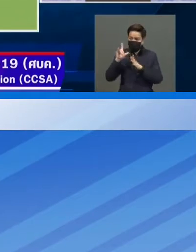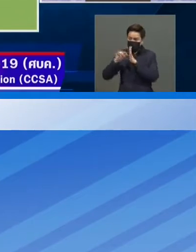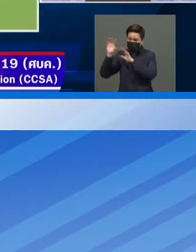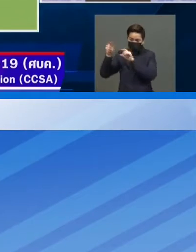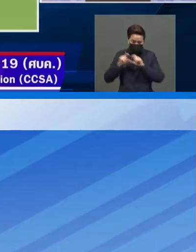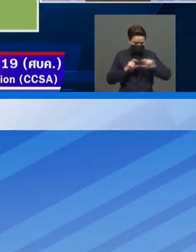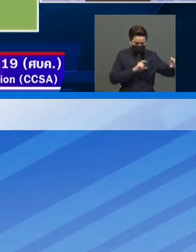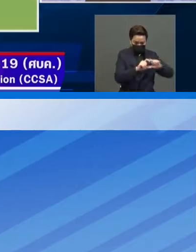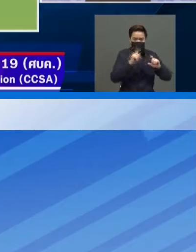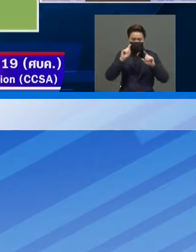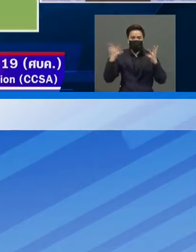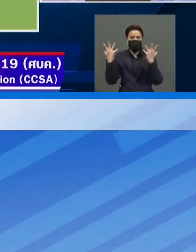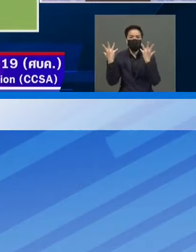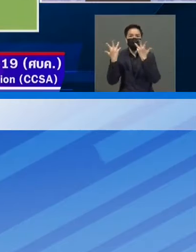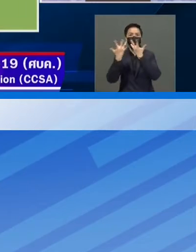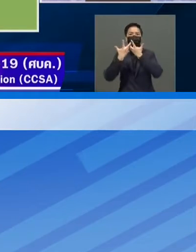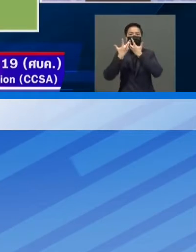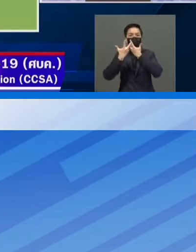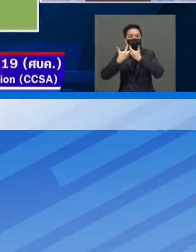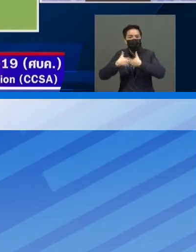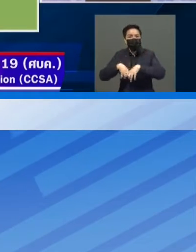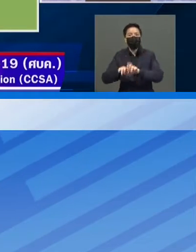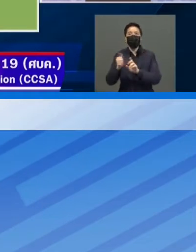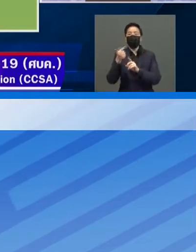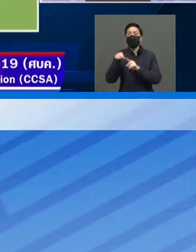งครึ่งเดือนหลังอาจจะพบปัญหาติดขัดอยู่บ้างครับ